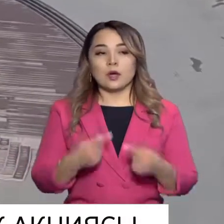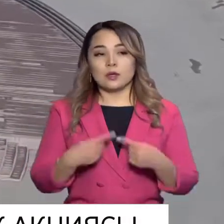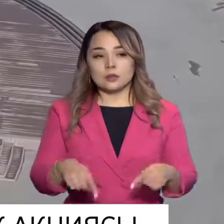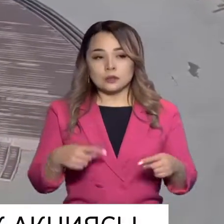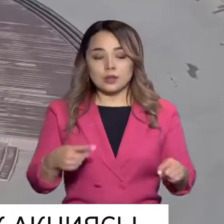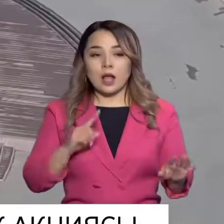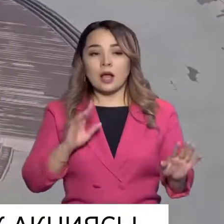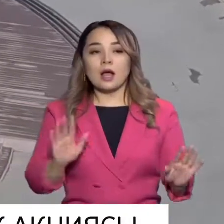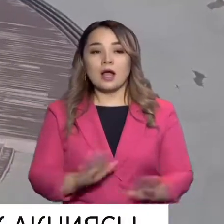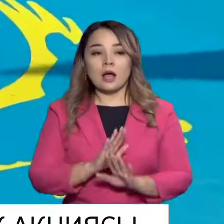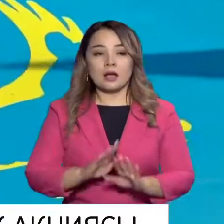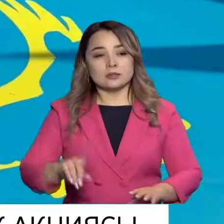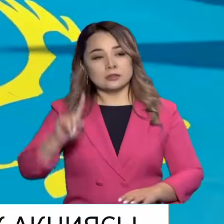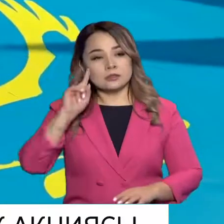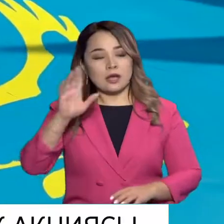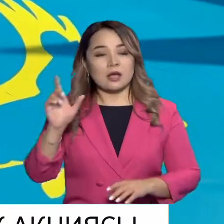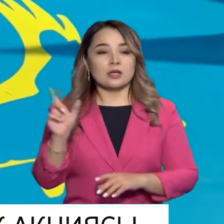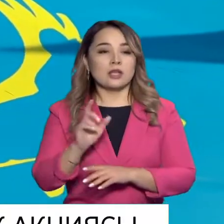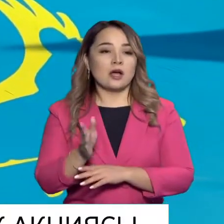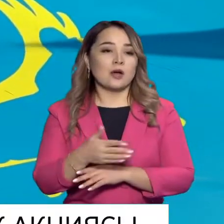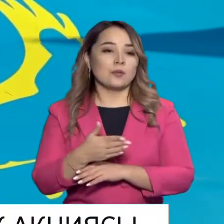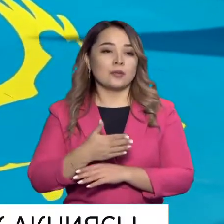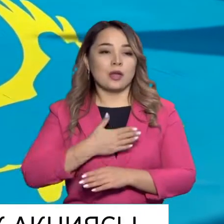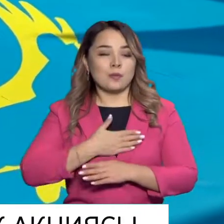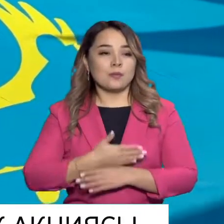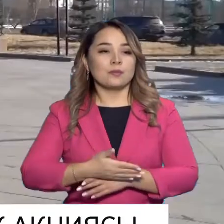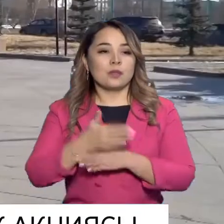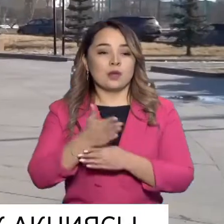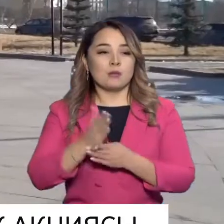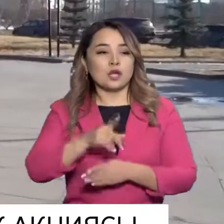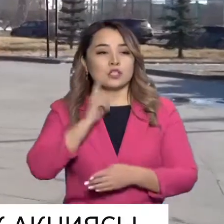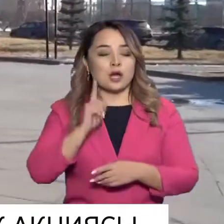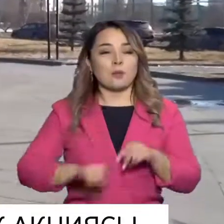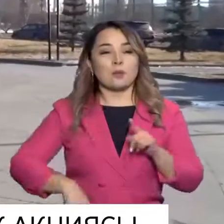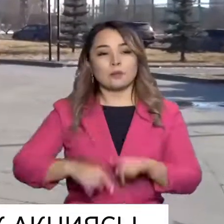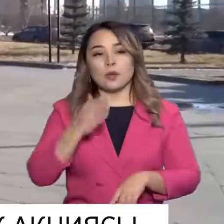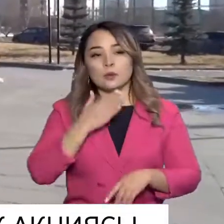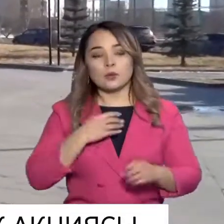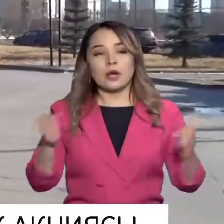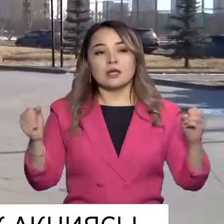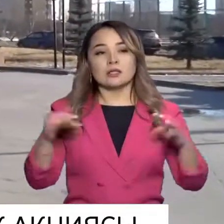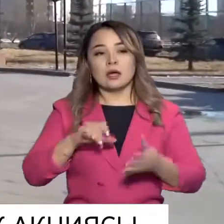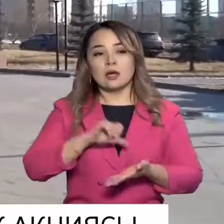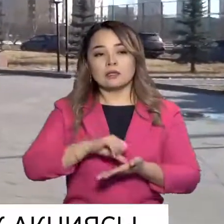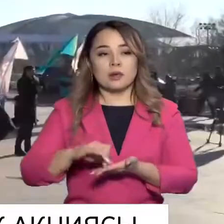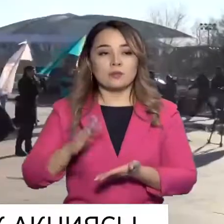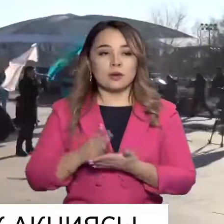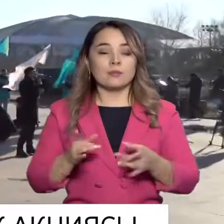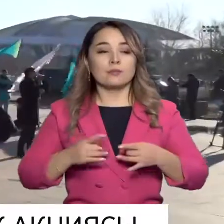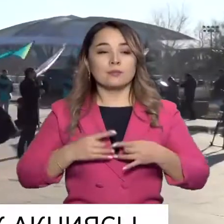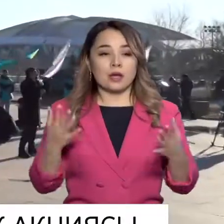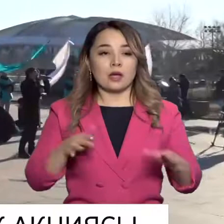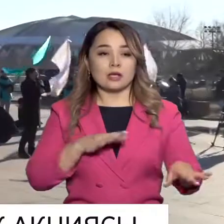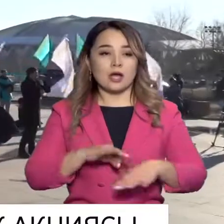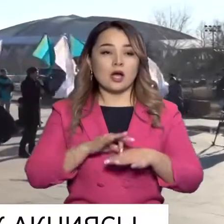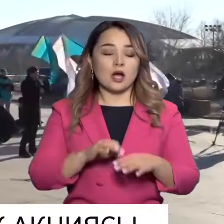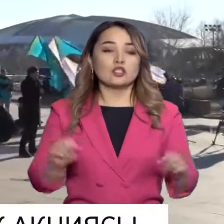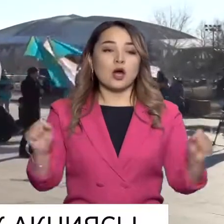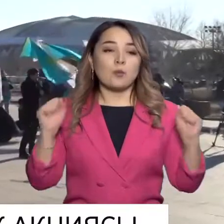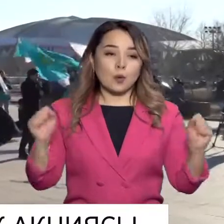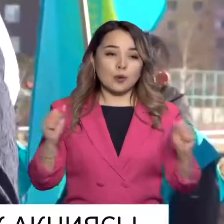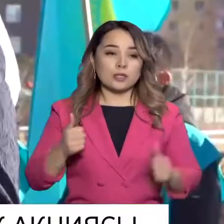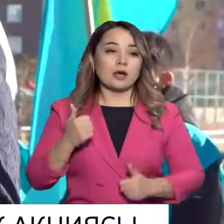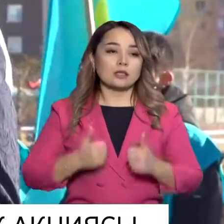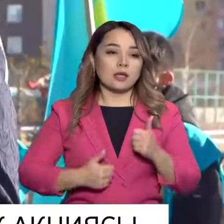жарып, әнұранды асқақтатып, көк байрағымызды желбіретіп жүрген жетісулық жастар патриоттық акцияға жиналды. Мерекелік шарадан спортшы да, әнші де, саясаткер